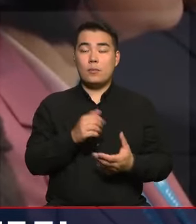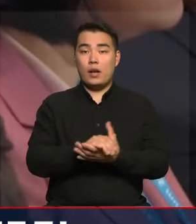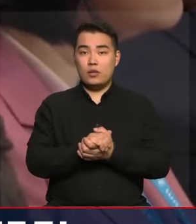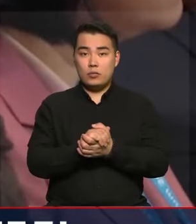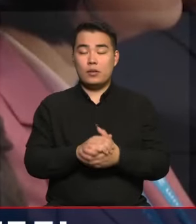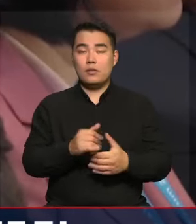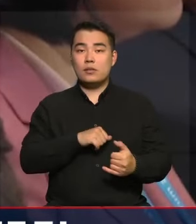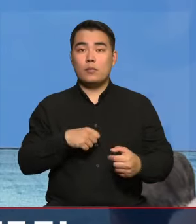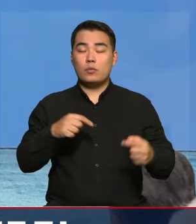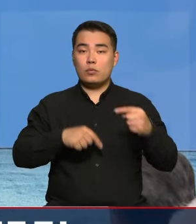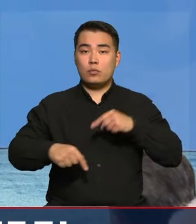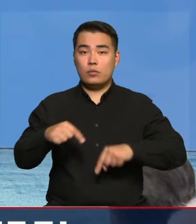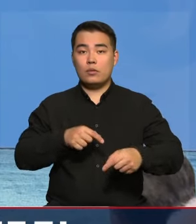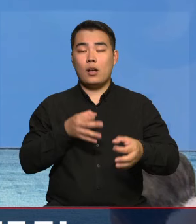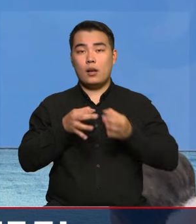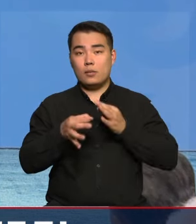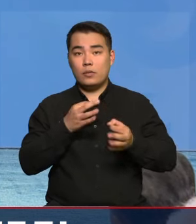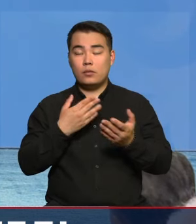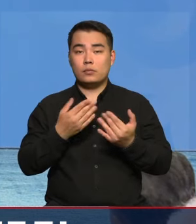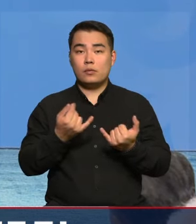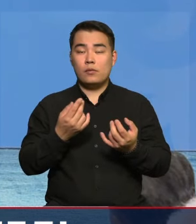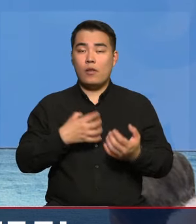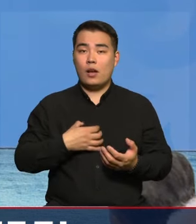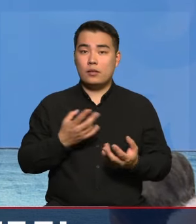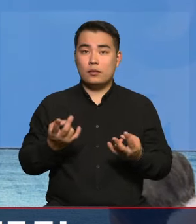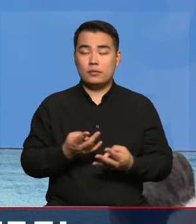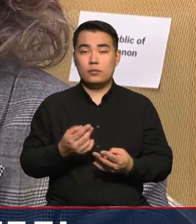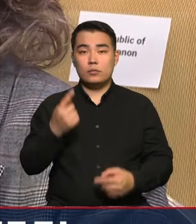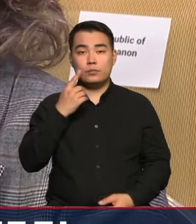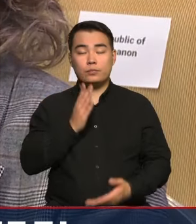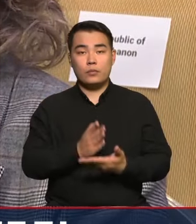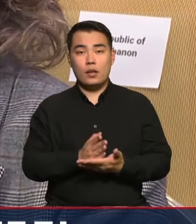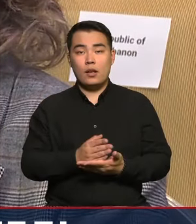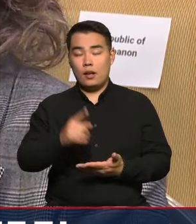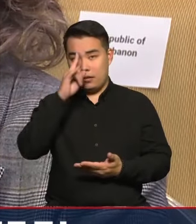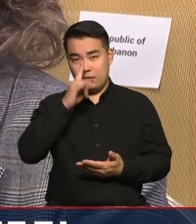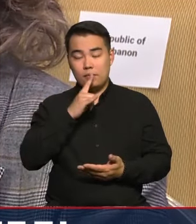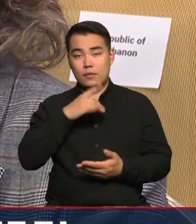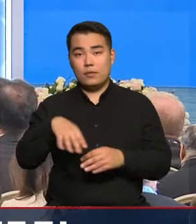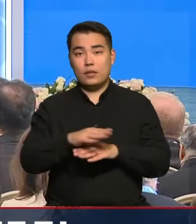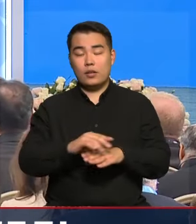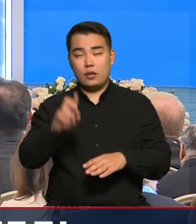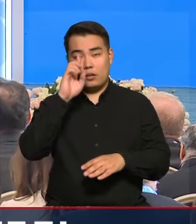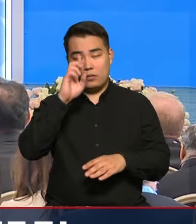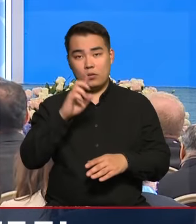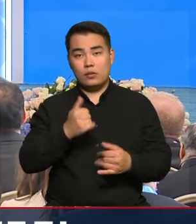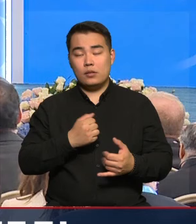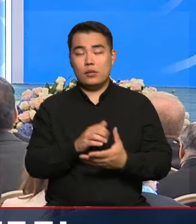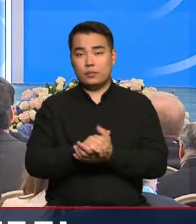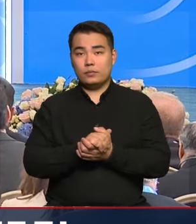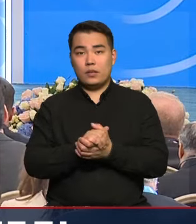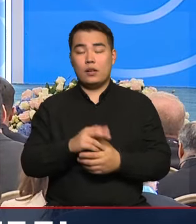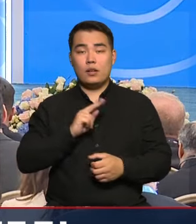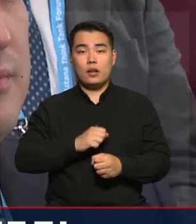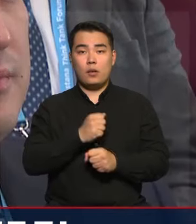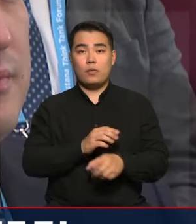бәрімен конструктивті қарым-қатынас жасау маңызды деп санаймыз. Қазақстанның барлық елдермен достық қарым-қатынас орнатудағы